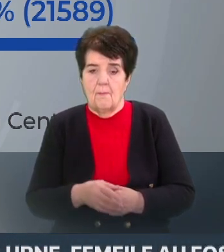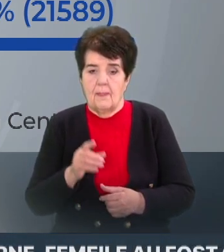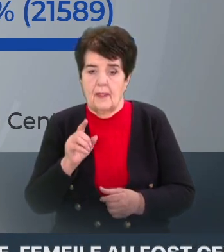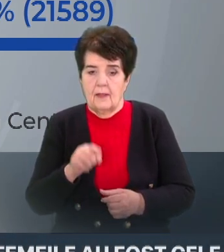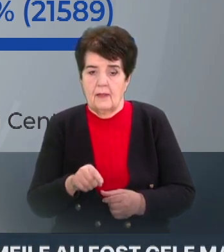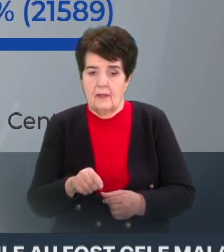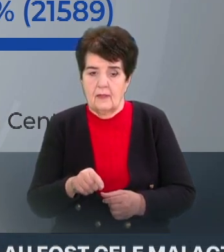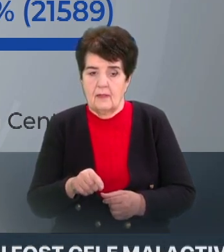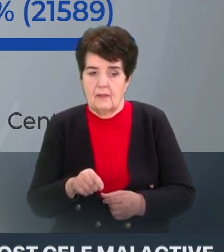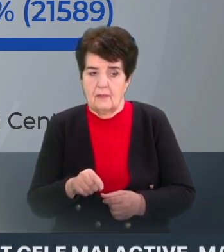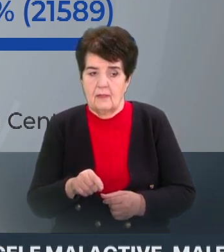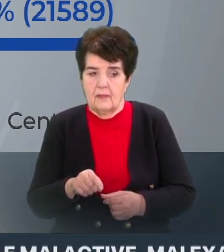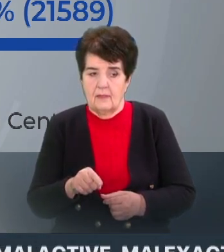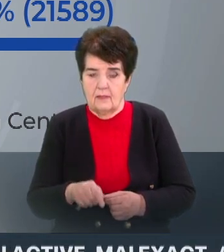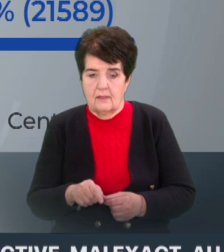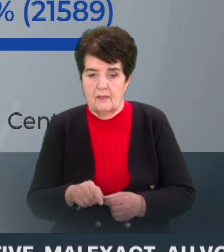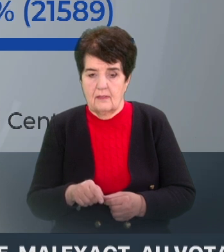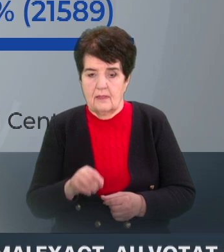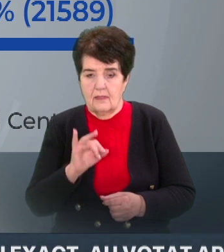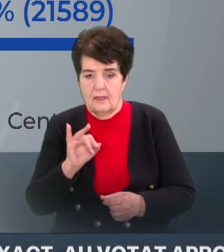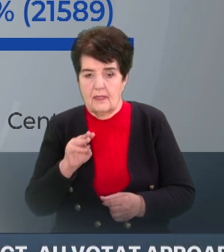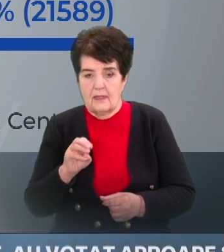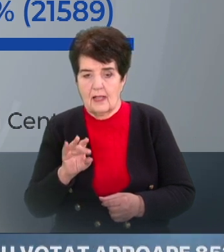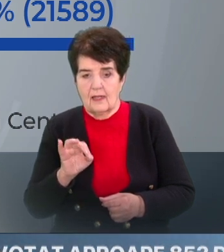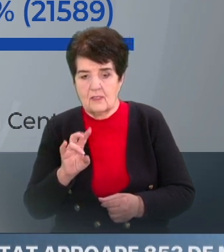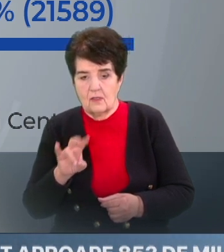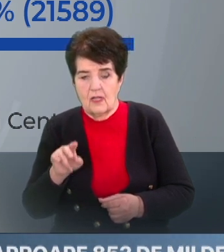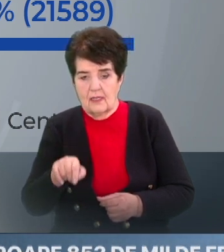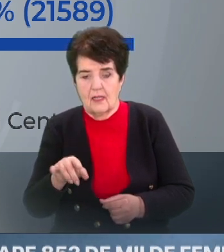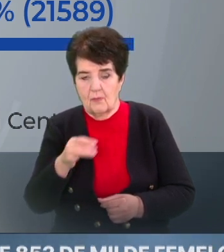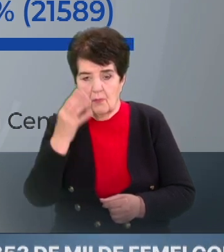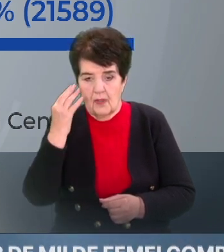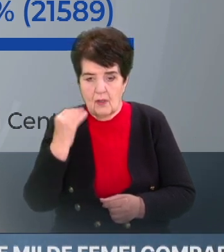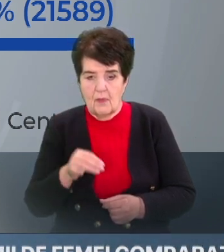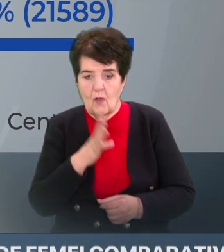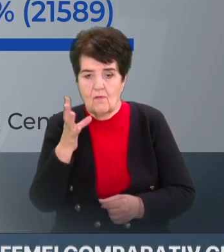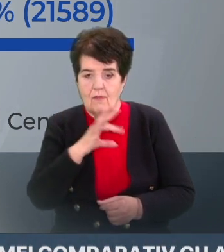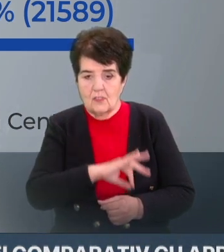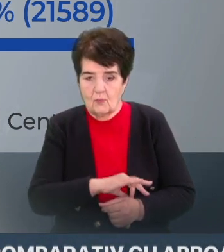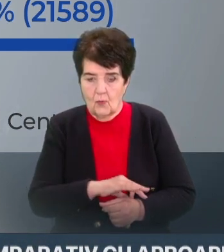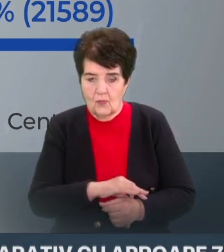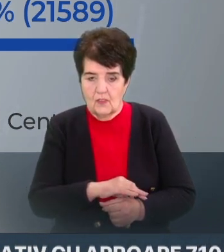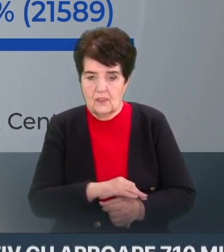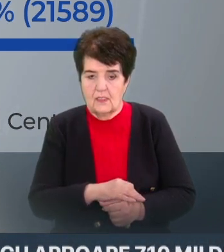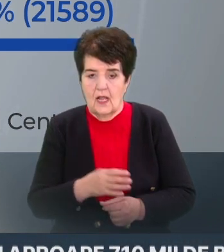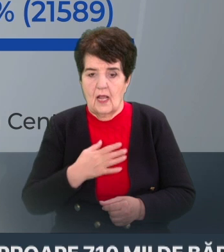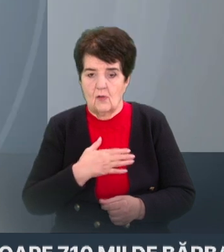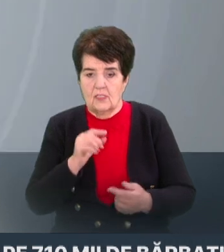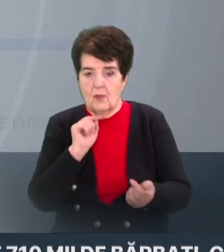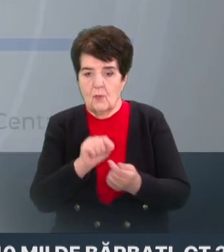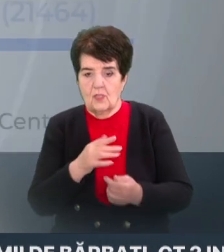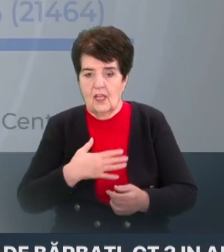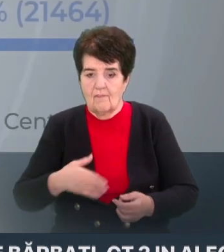din mitropoliile care acționează în Republica Moldova, care practic au folosit altarele noastre împotriva